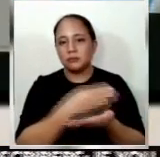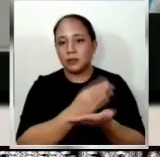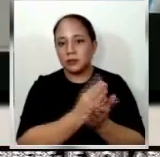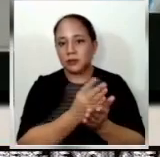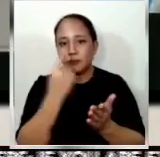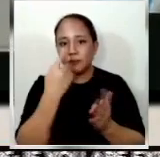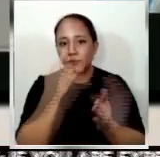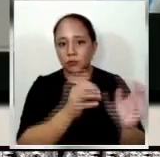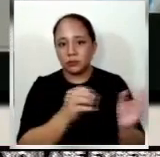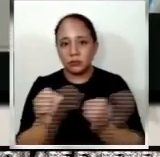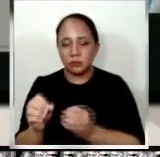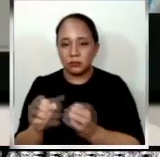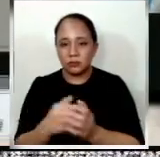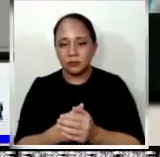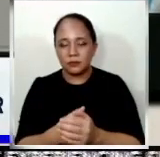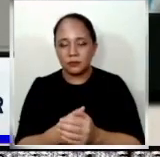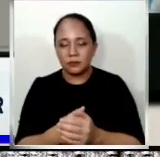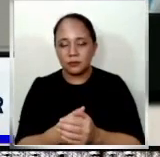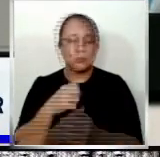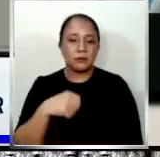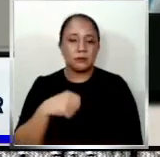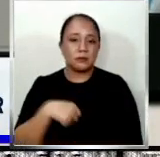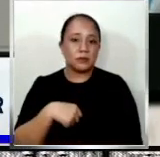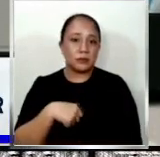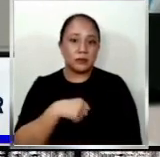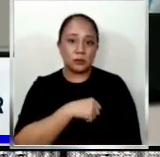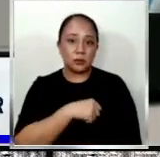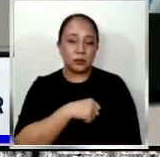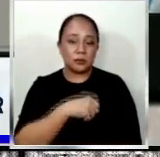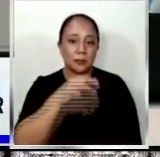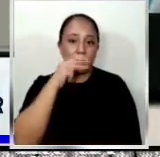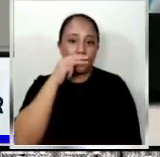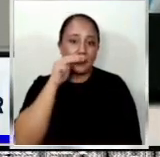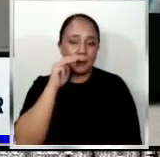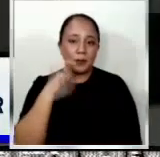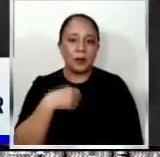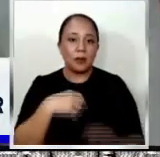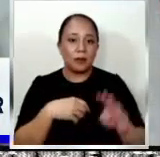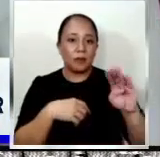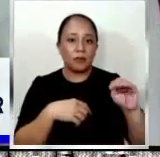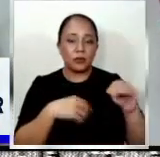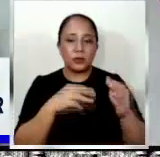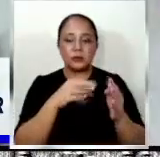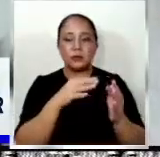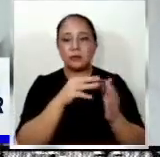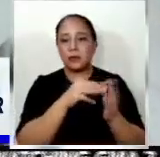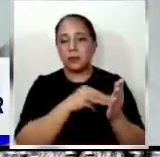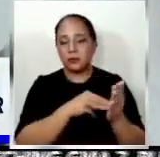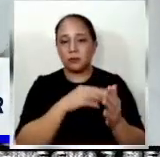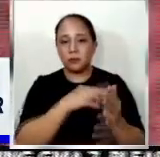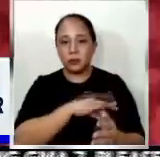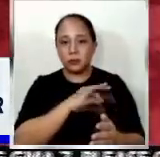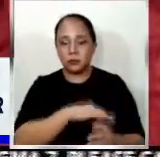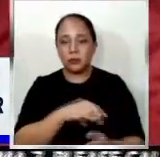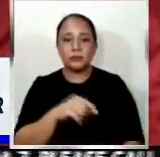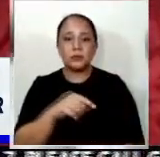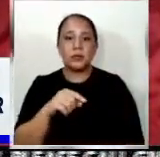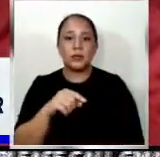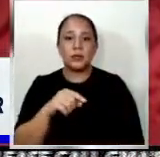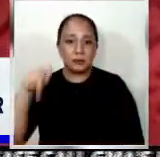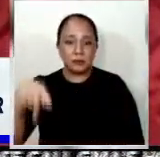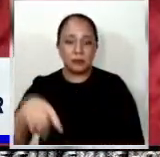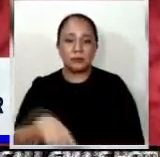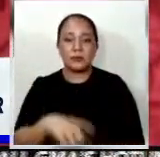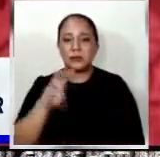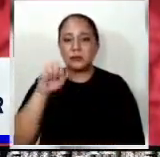operations. Sabi ni Senador Manny Pacquiao, mula sa 14 million beneficiaries ng SAP2, 6.9 million beneficiaries ang